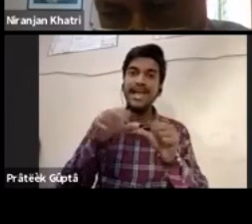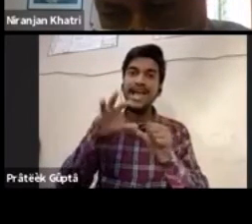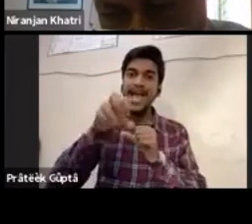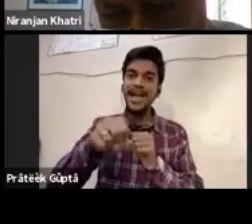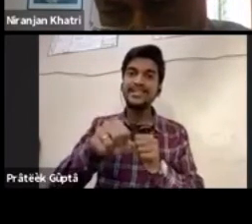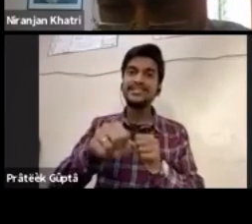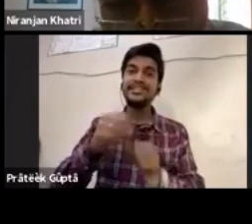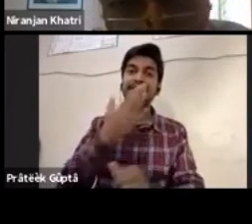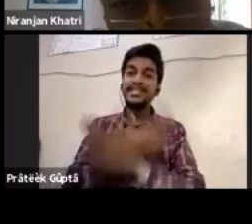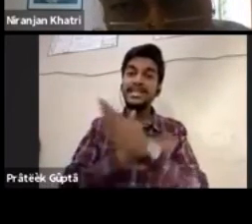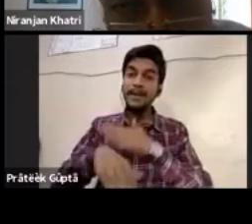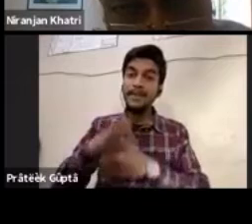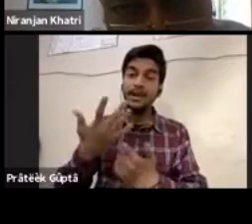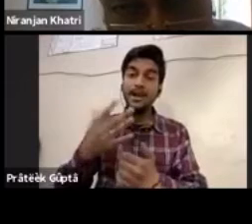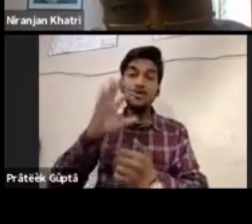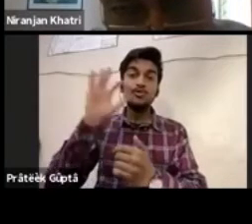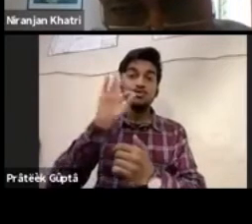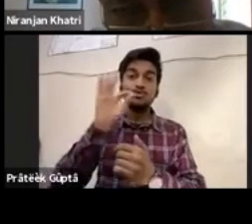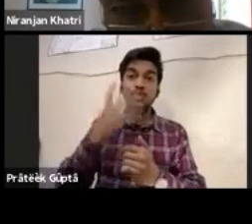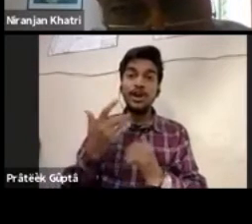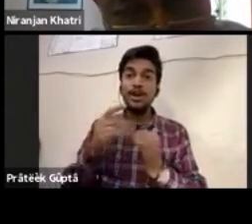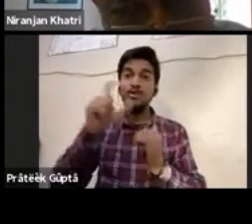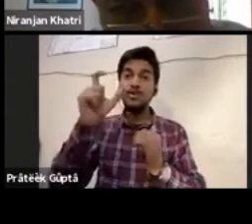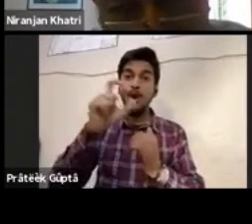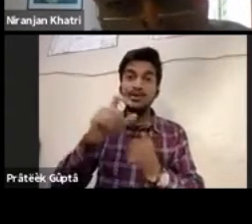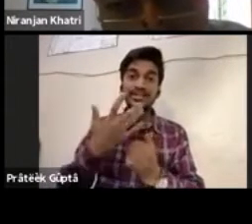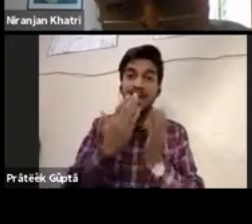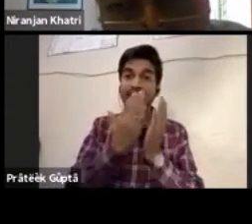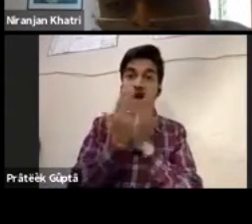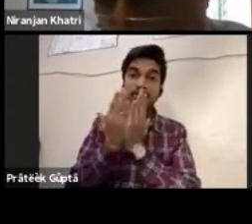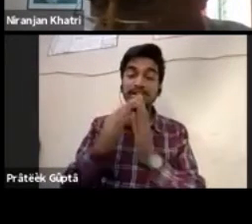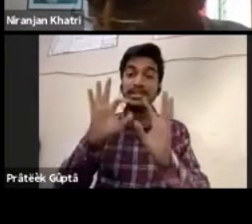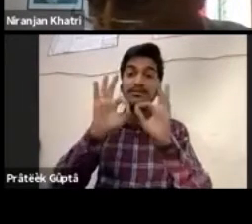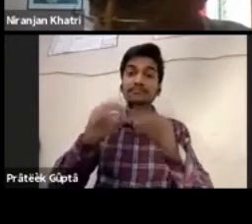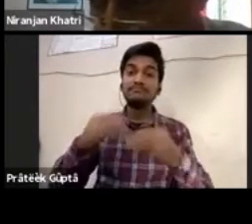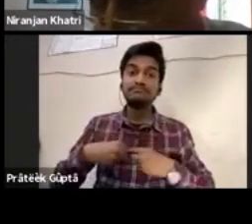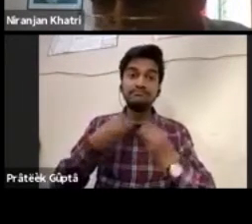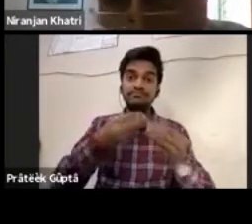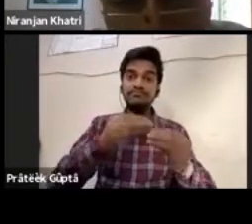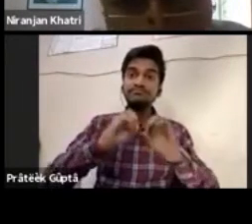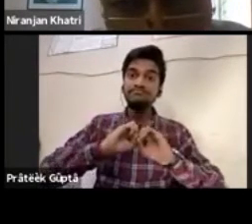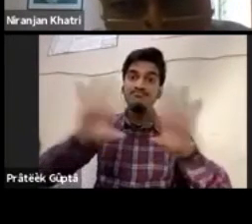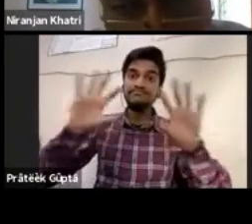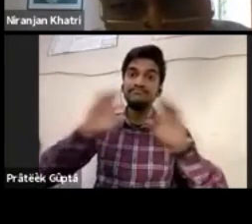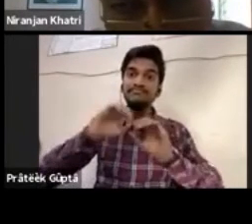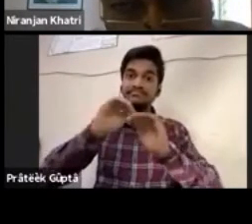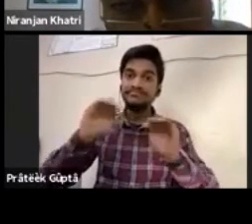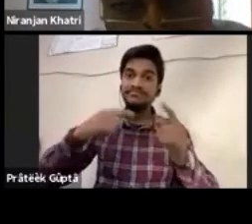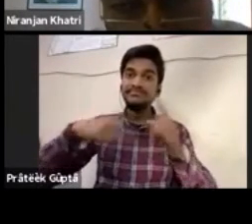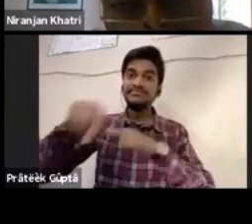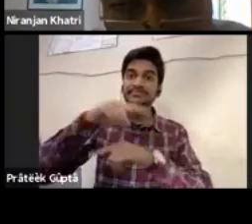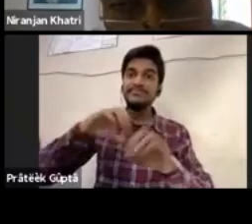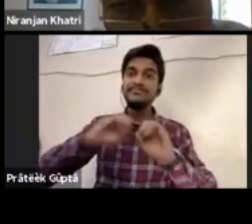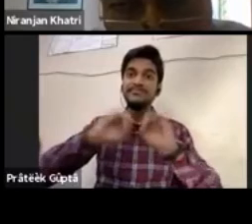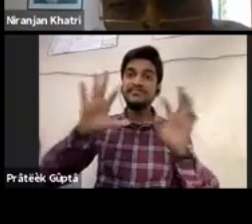In schools again, when you talk of accessibility and inclusion, in fact, मैं से आया वापस